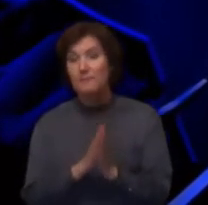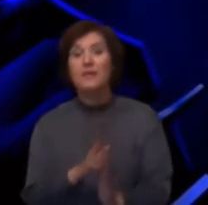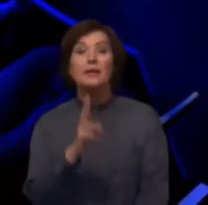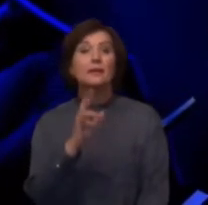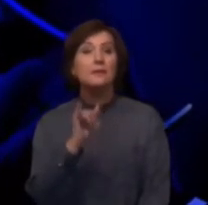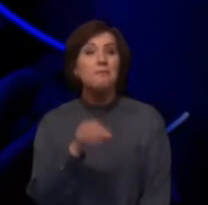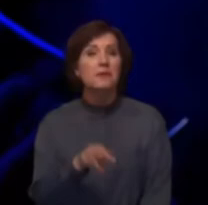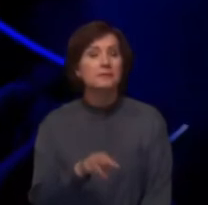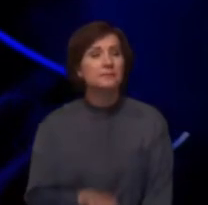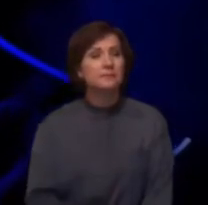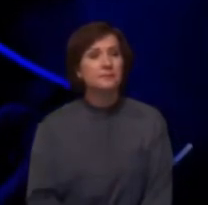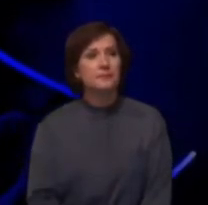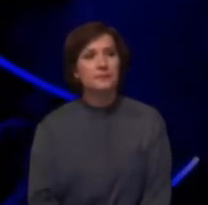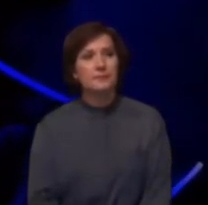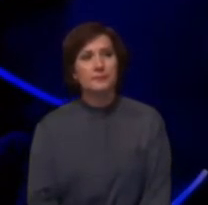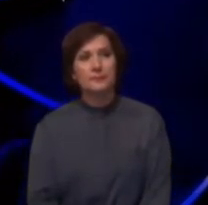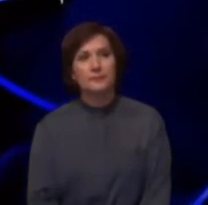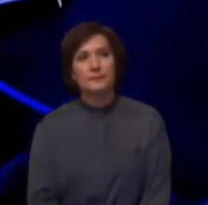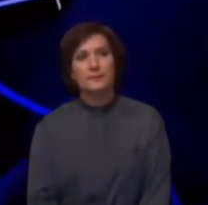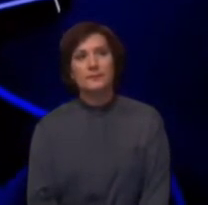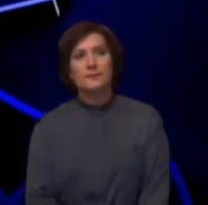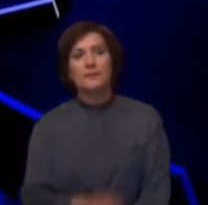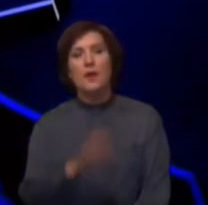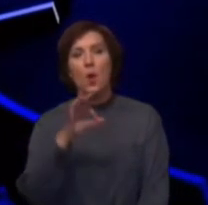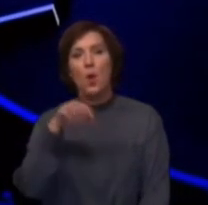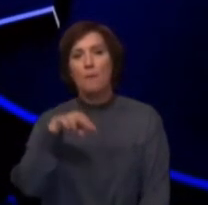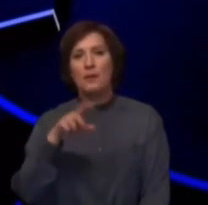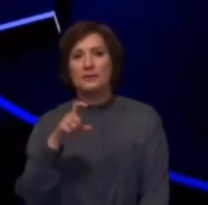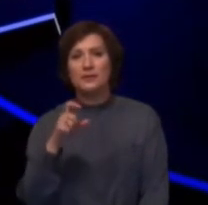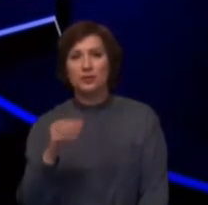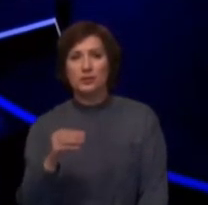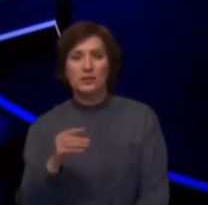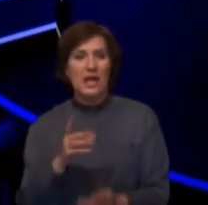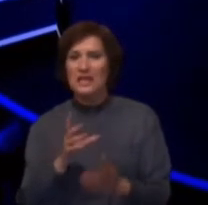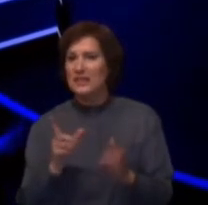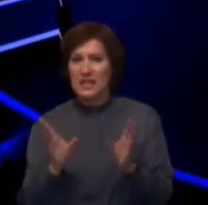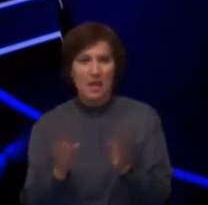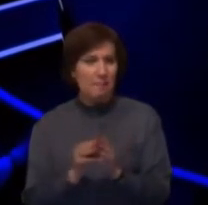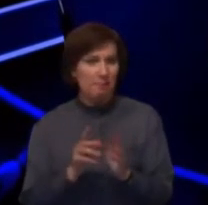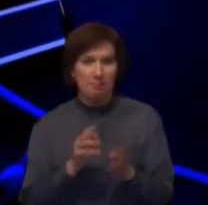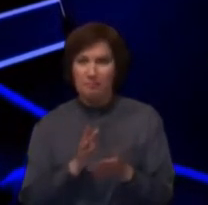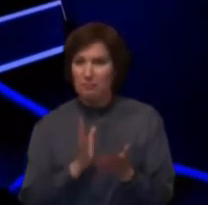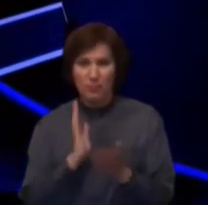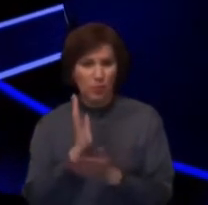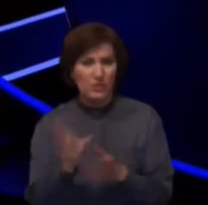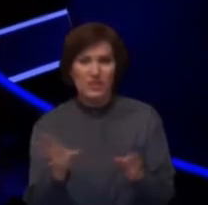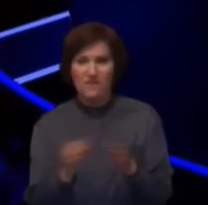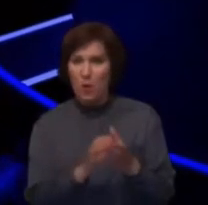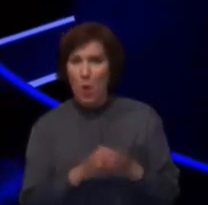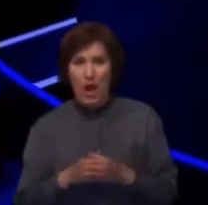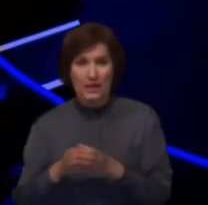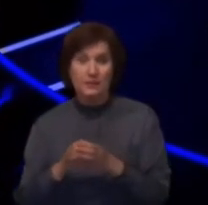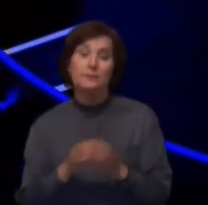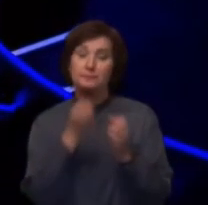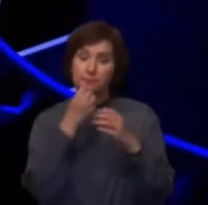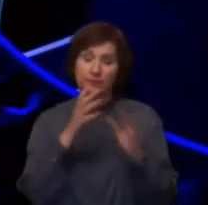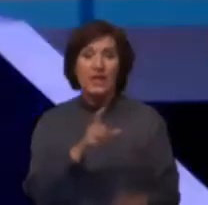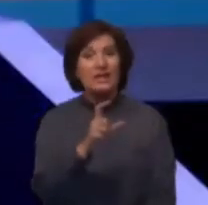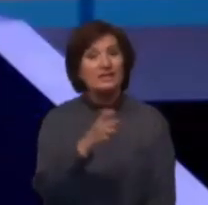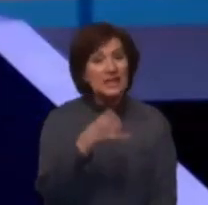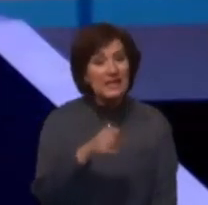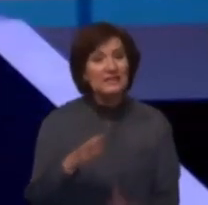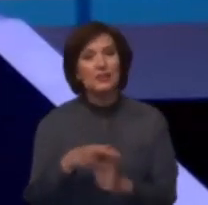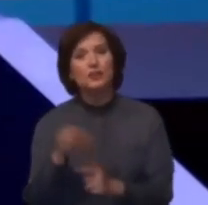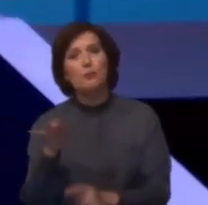Кім? З ОПЗЖ. Не підете в коаліцію. Добре, Зеленський чи